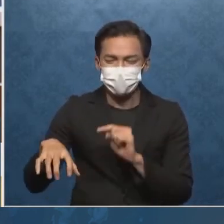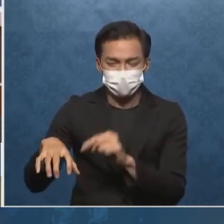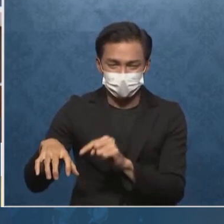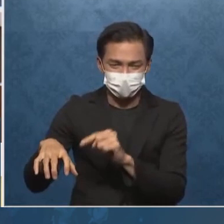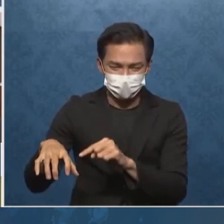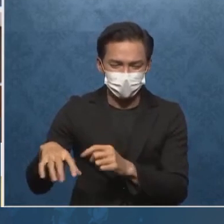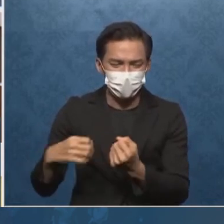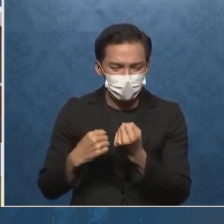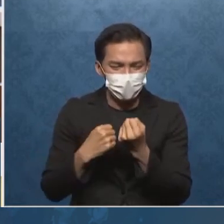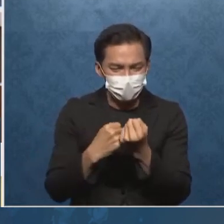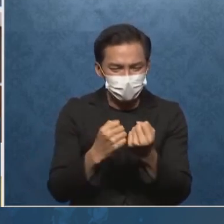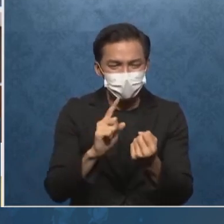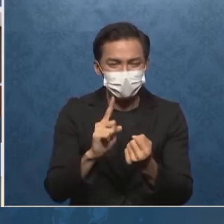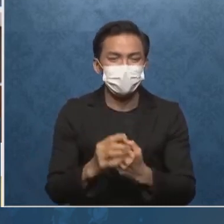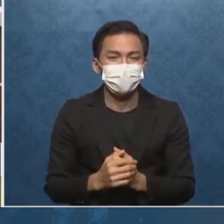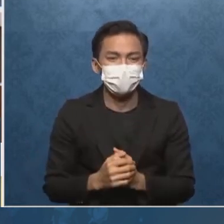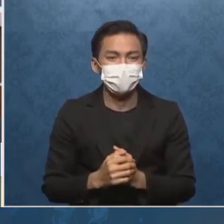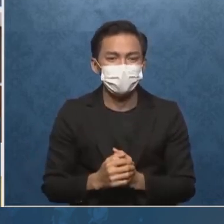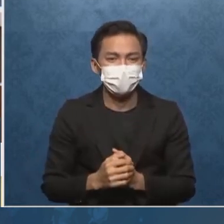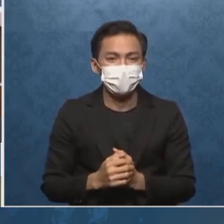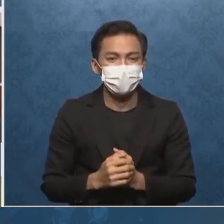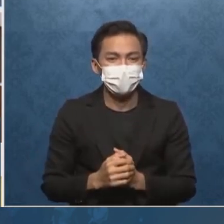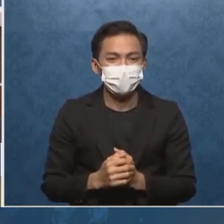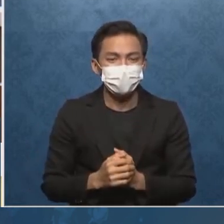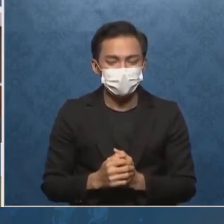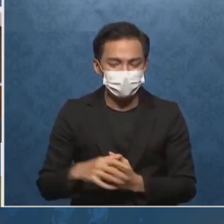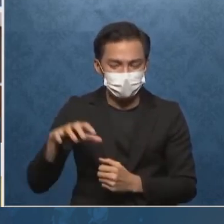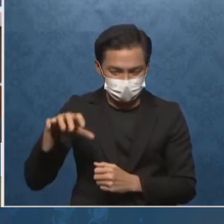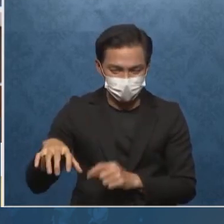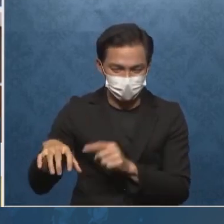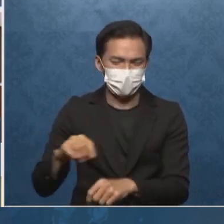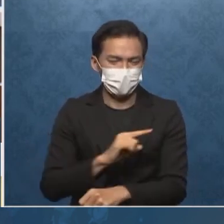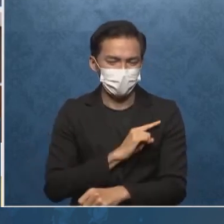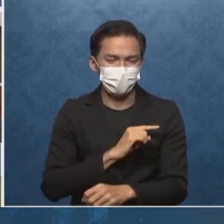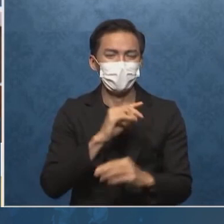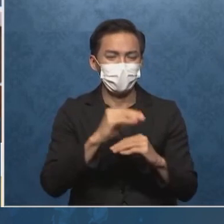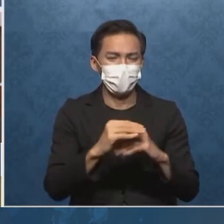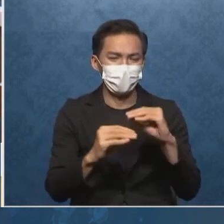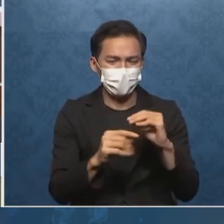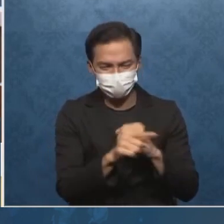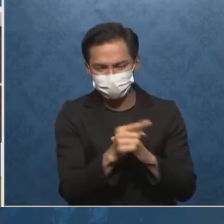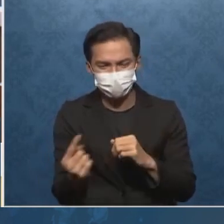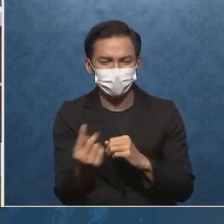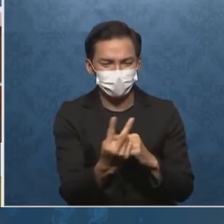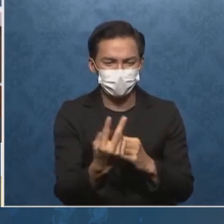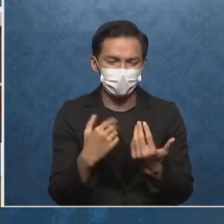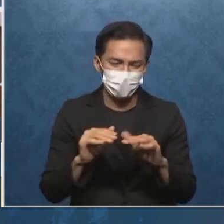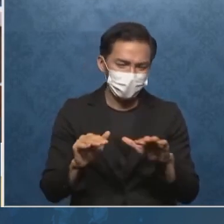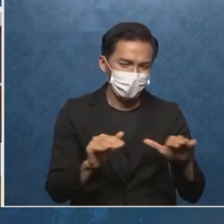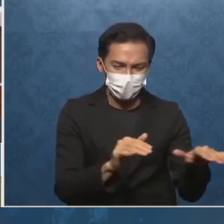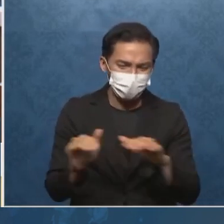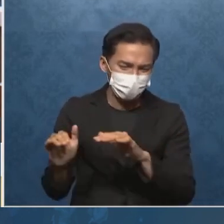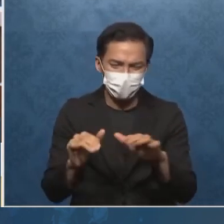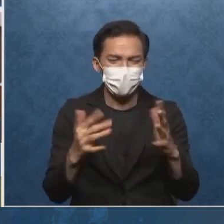เนี่ยพยายามจะชี้ให้เห็นว่าหน่วยงานที่ได้รับผิดชอบโครงการทั้ง 2โครงการไม่มีความพร้อมไม่